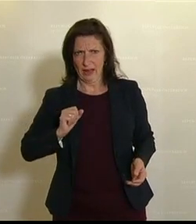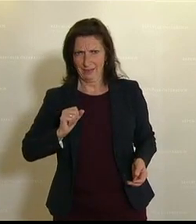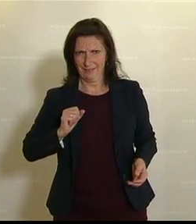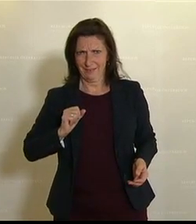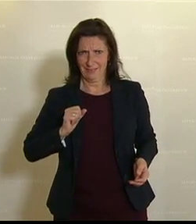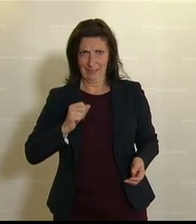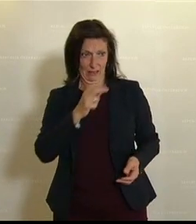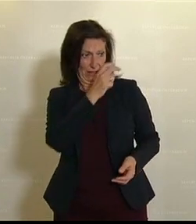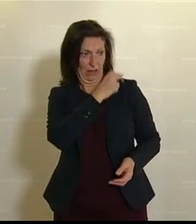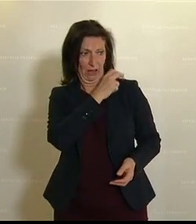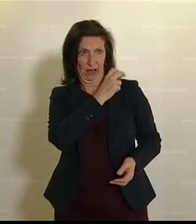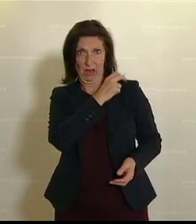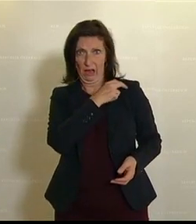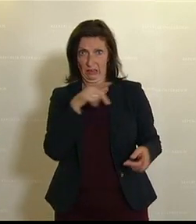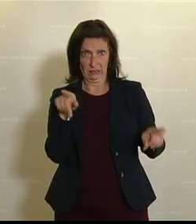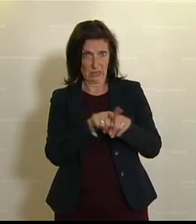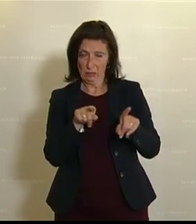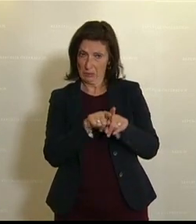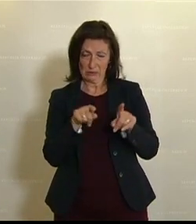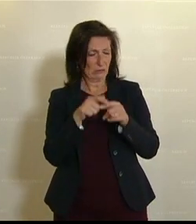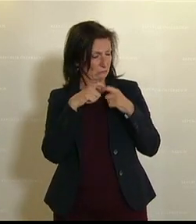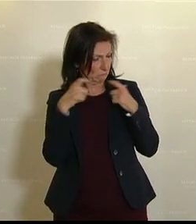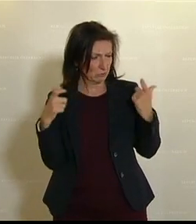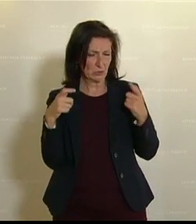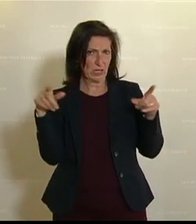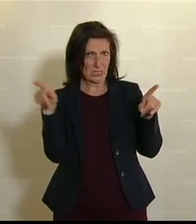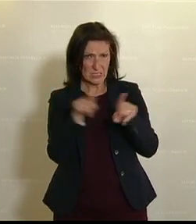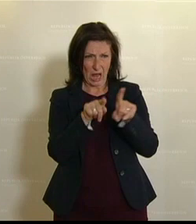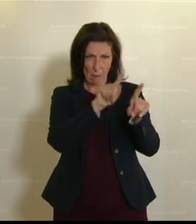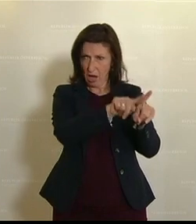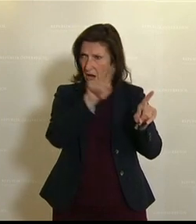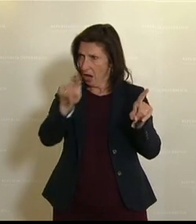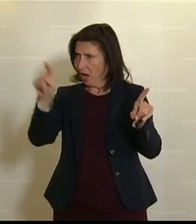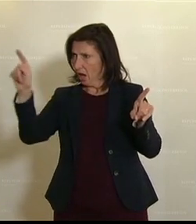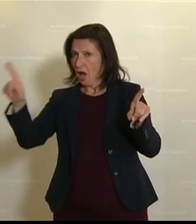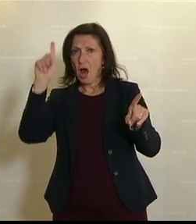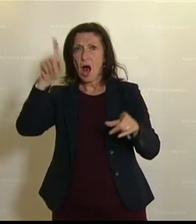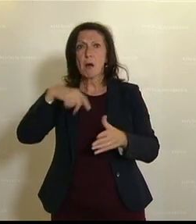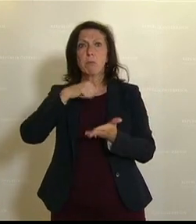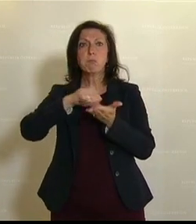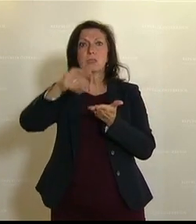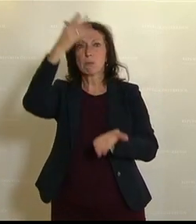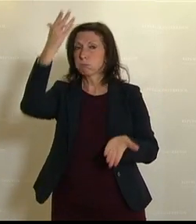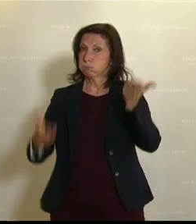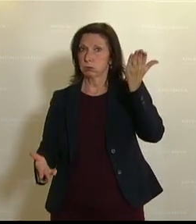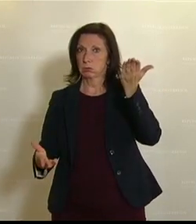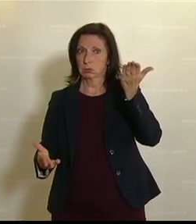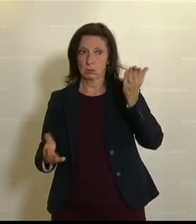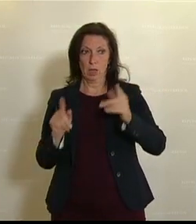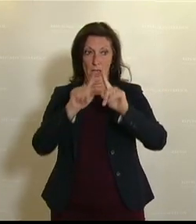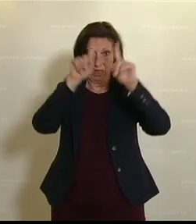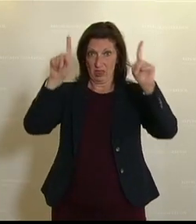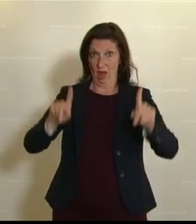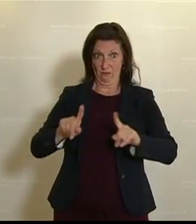gleichem Dienstgrad und gleicher Funktion massiv ungleich bezahlt werden. Hier zum Beispiel auf dem Tafel